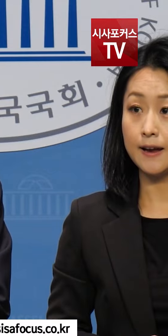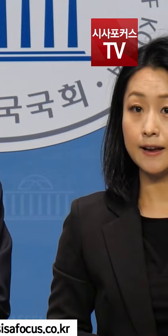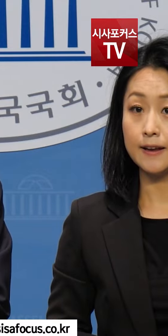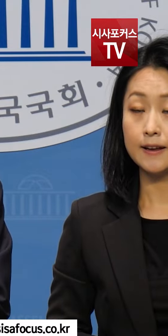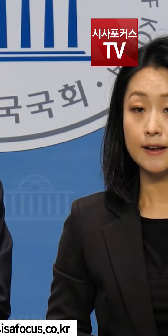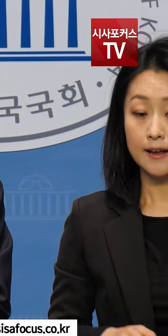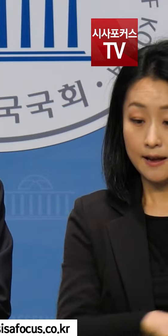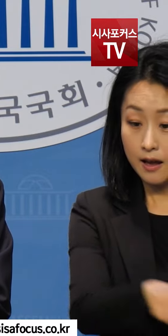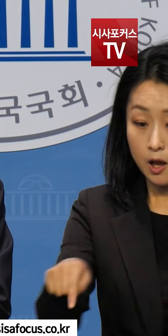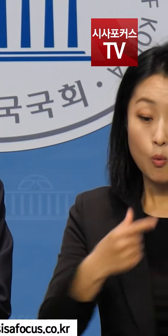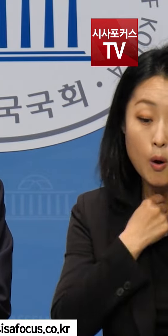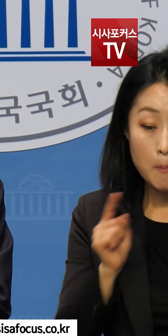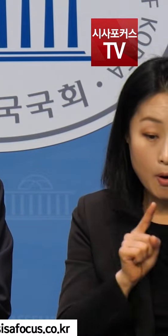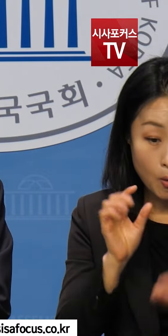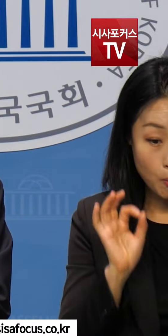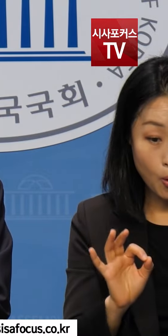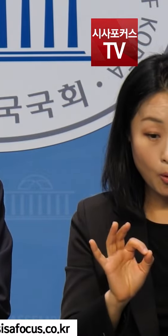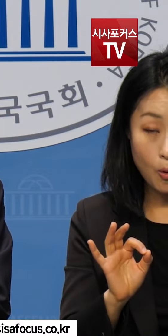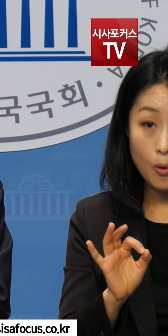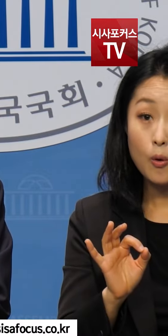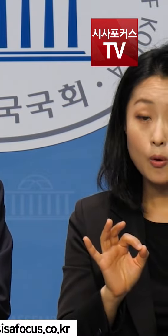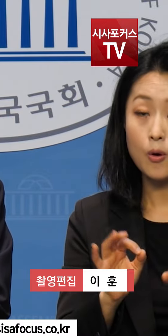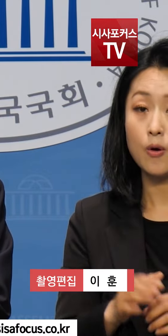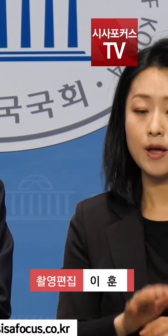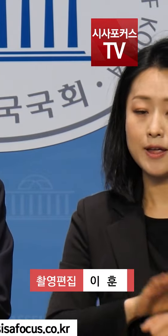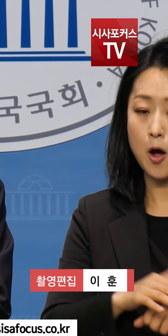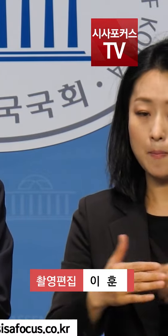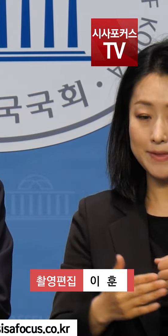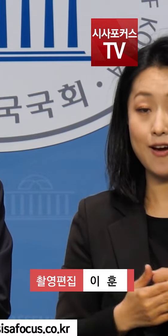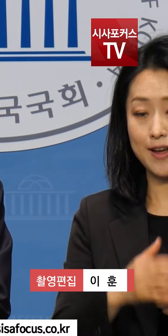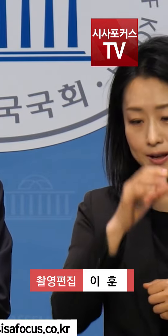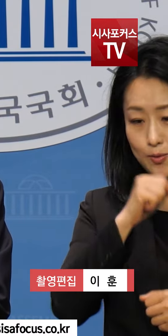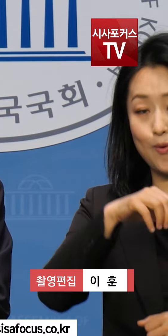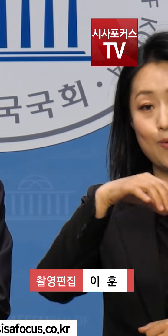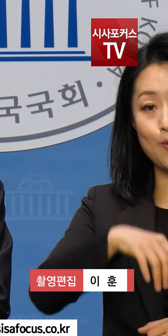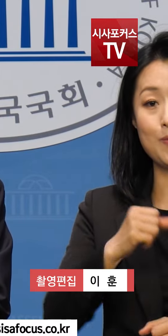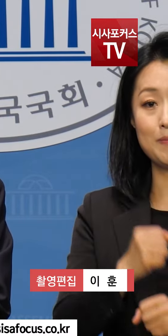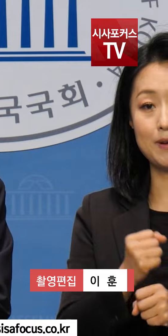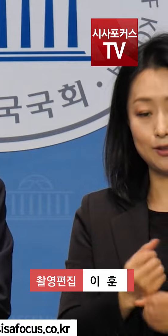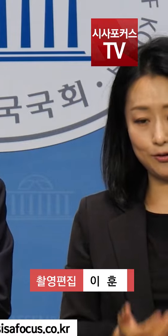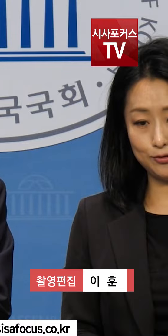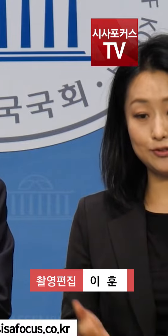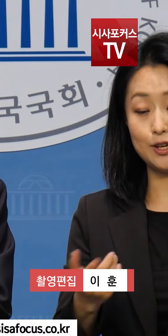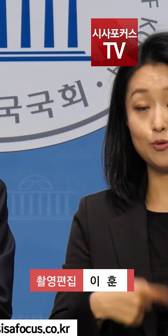목소리를 반영하여 보건의료 현장을 협력의 터전으로 만들 수 있도록